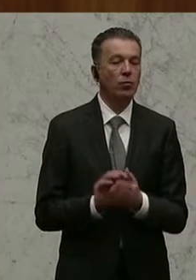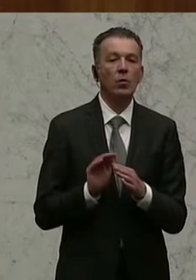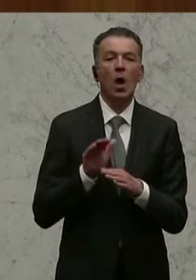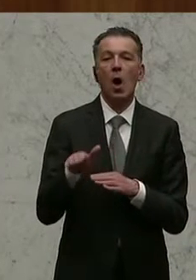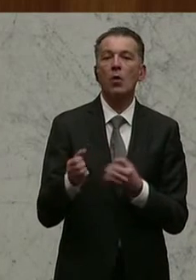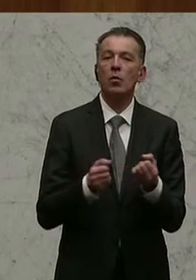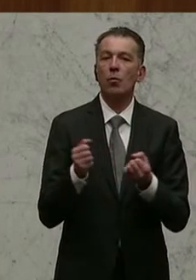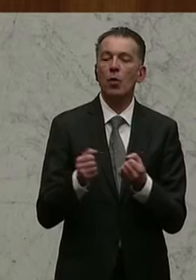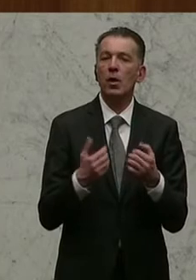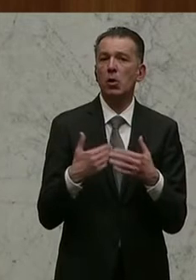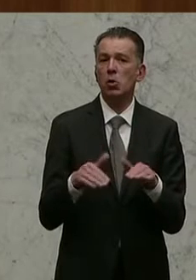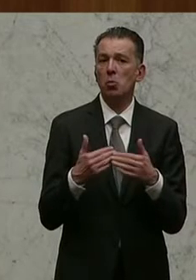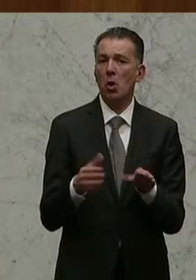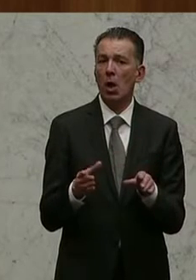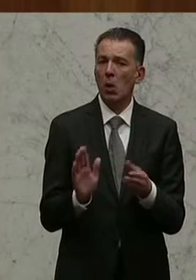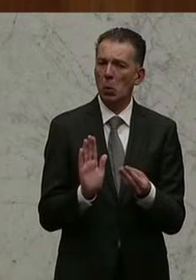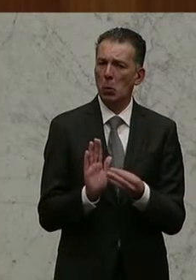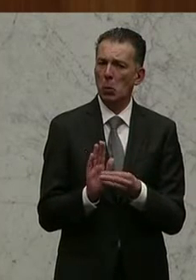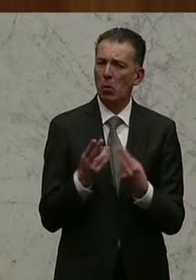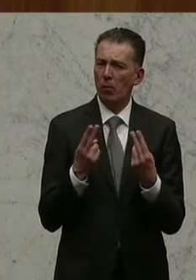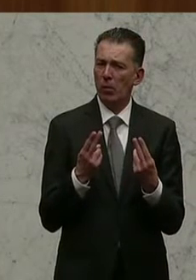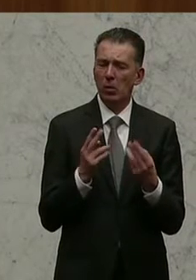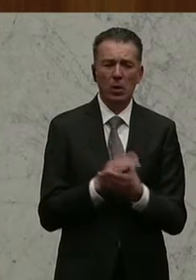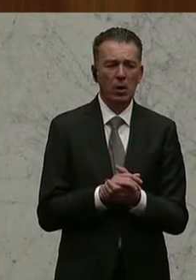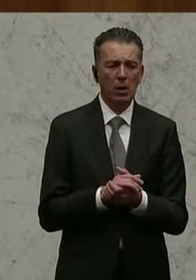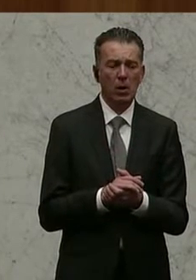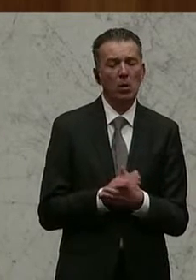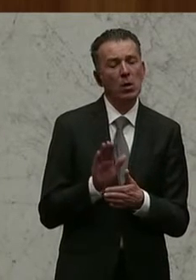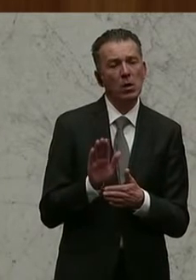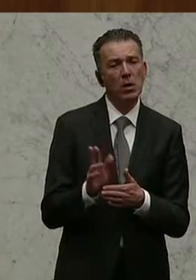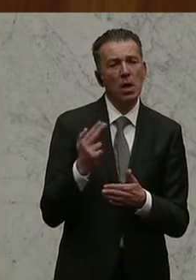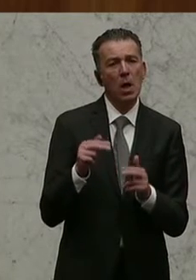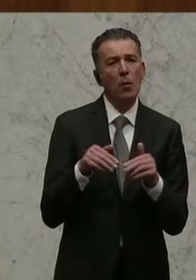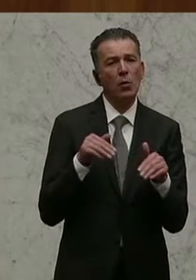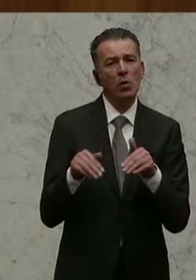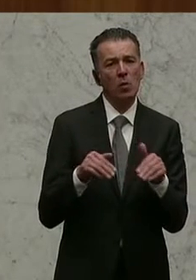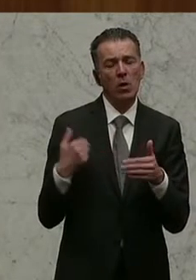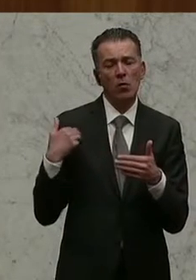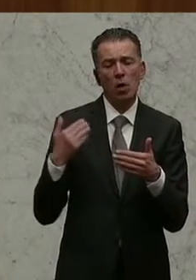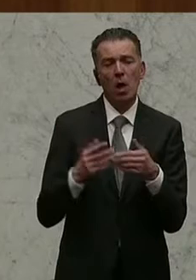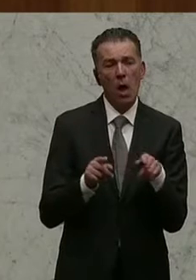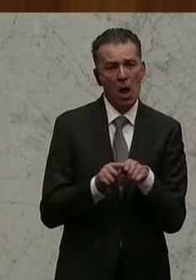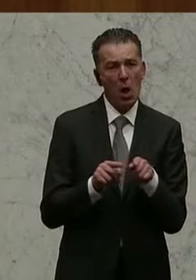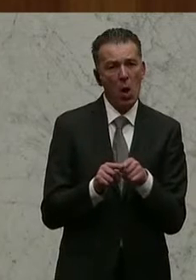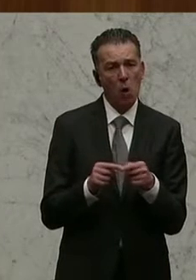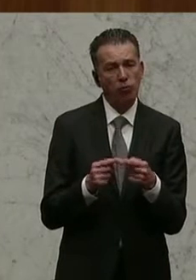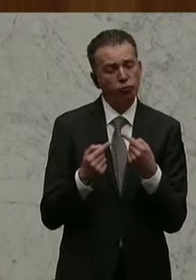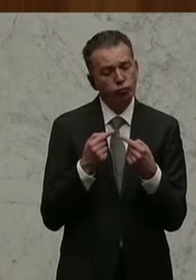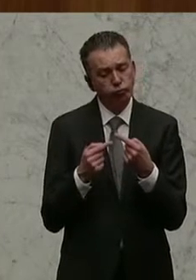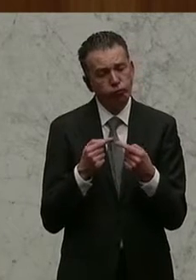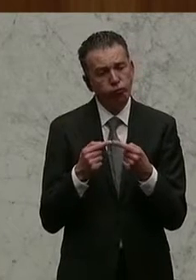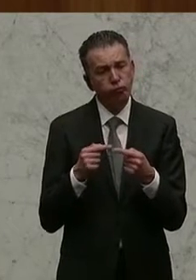außenpolitischen Bericht einen zentralen Raum ein. Und auch Sie, Herr Bundesminister, haben sich in den letzten Tagen zur Reform der Union